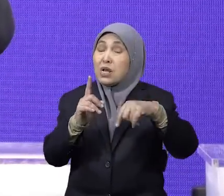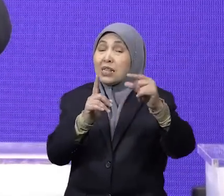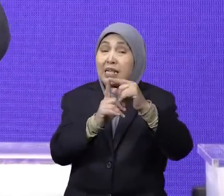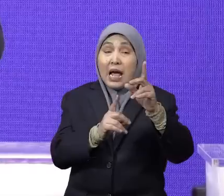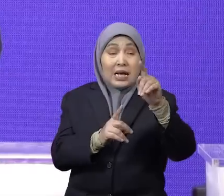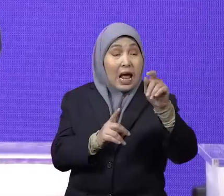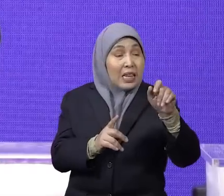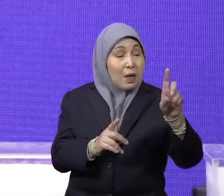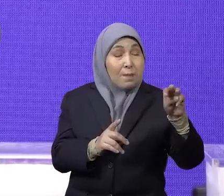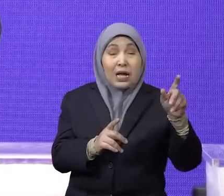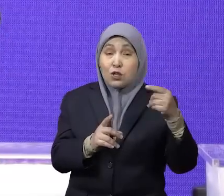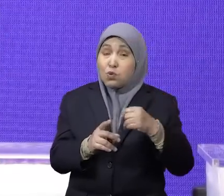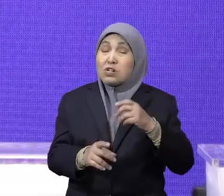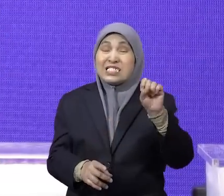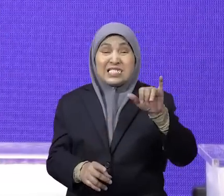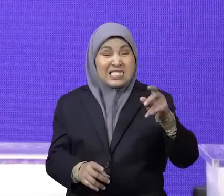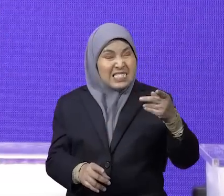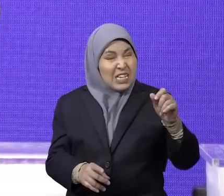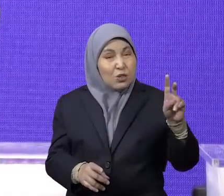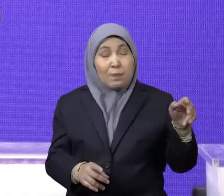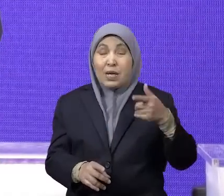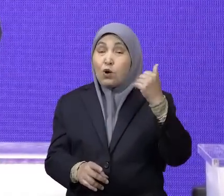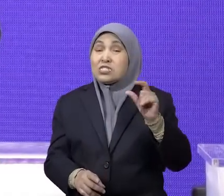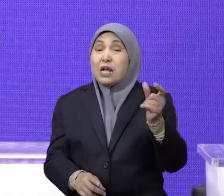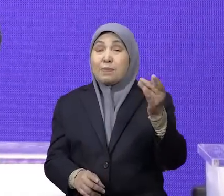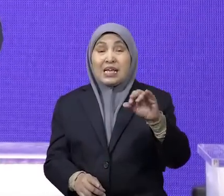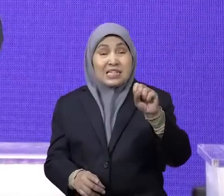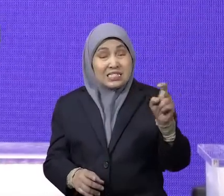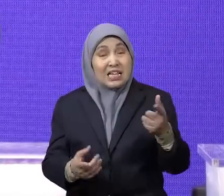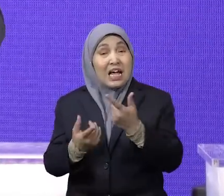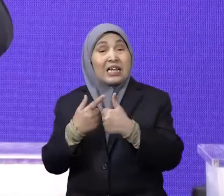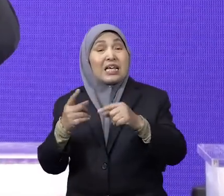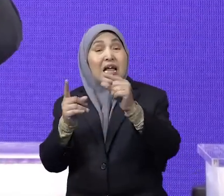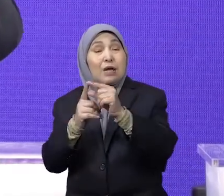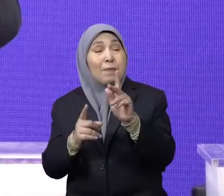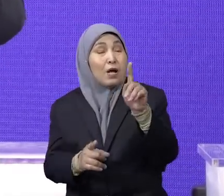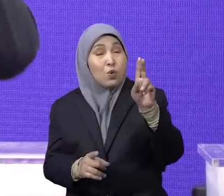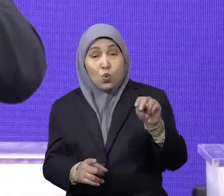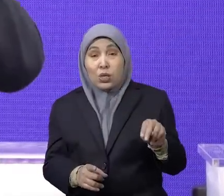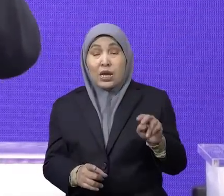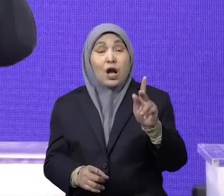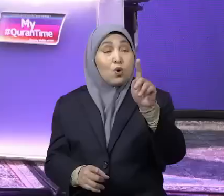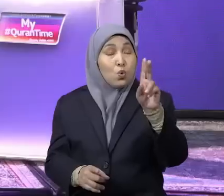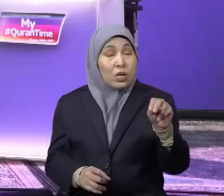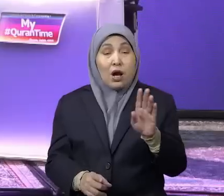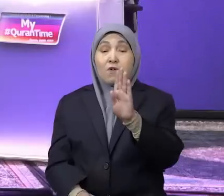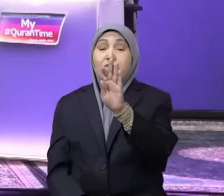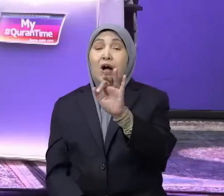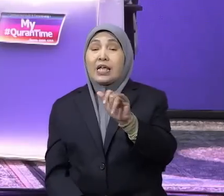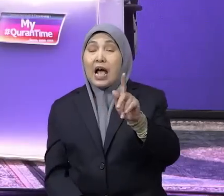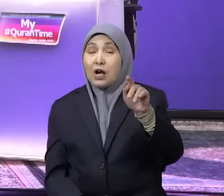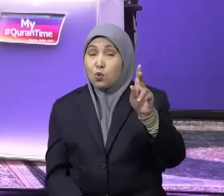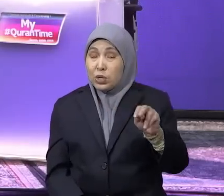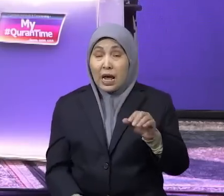menurut pandangan yang pertama, Syekh Tantawi menyebutkan kerana Nabi Isa ni dijadikan daripada kalimah kun, yang kata kun fayakun